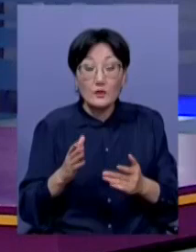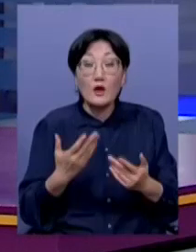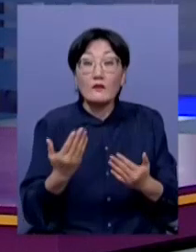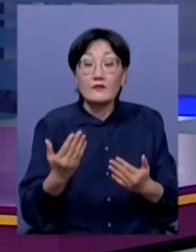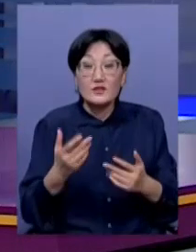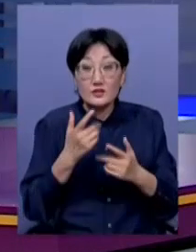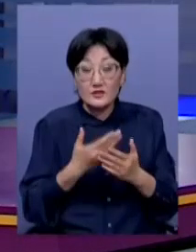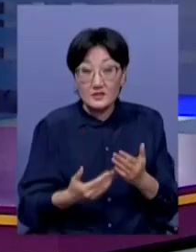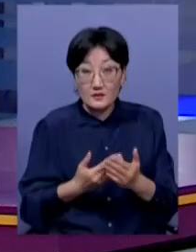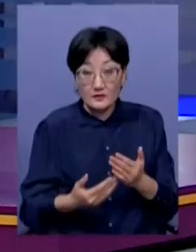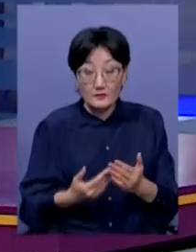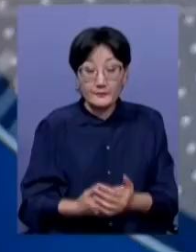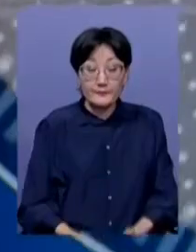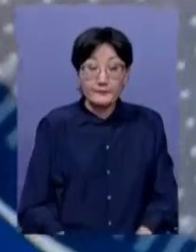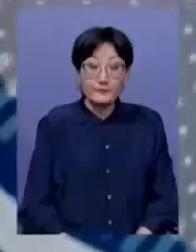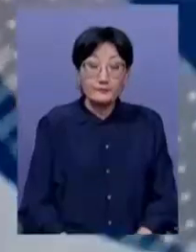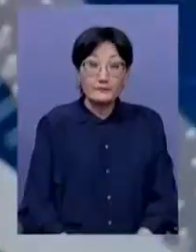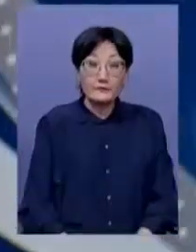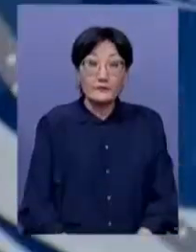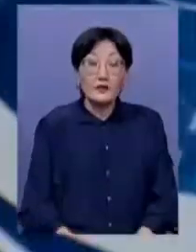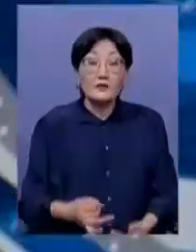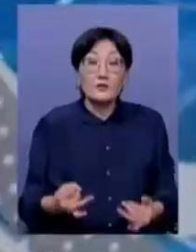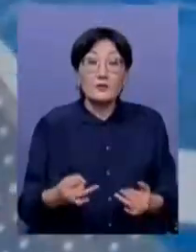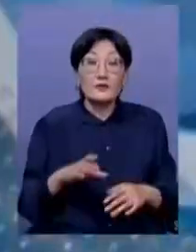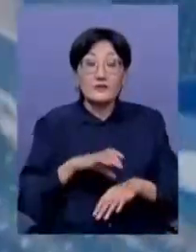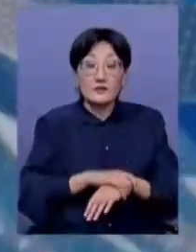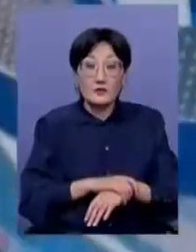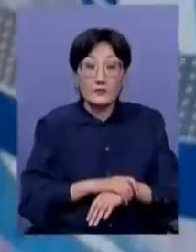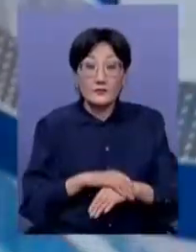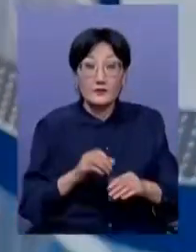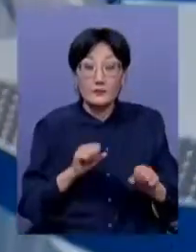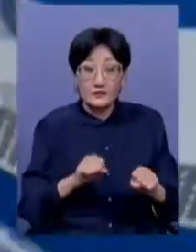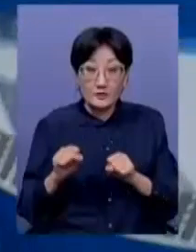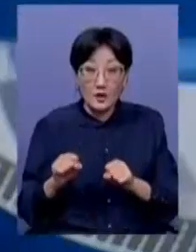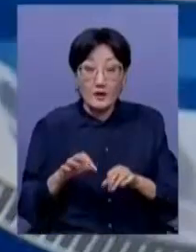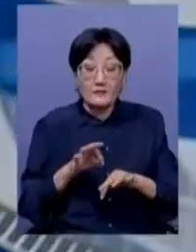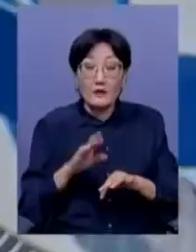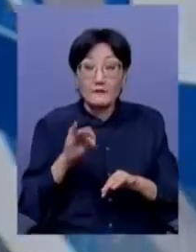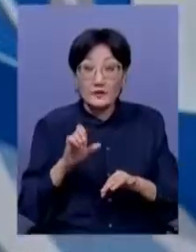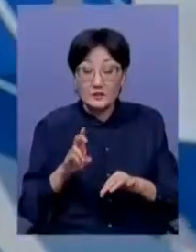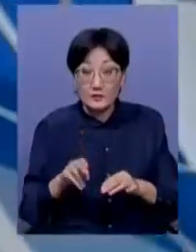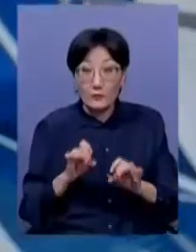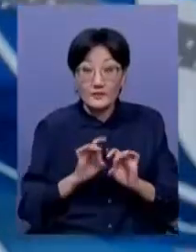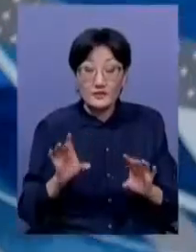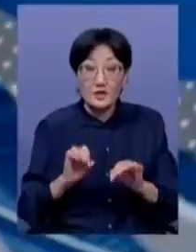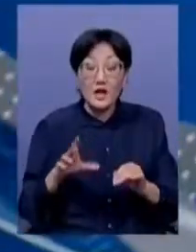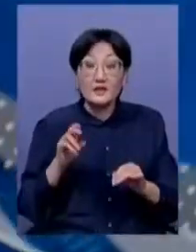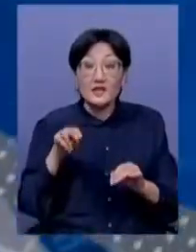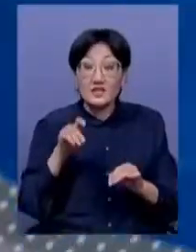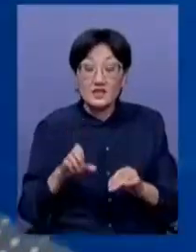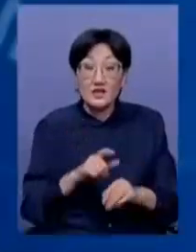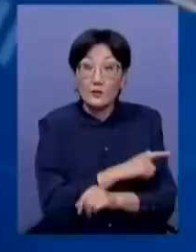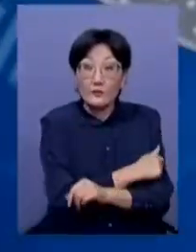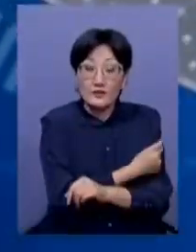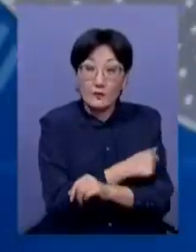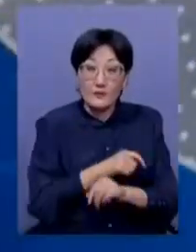ваши советы и рекомендации. Итак, о симптомах и методах защиты от синдрома Кавасаки нам рассказал доцент кафедры